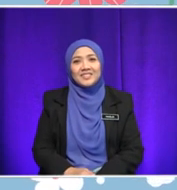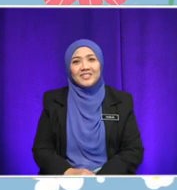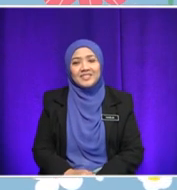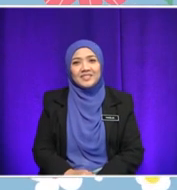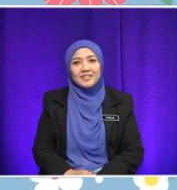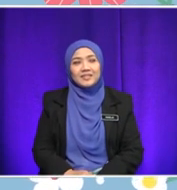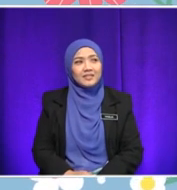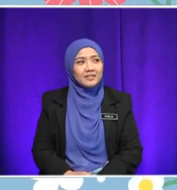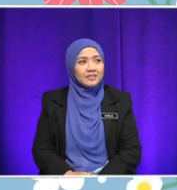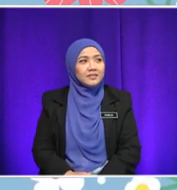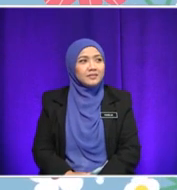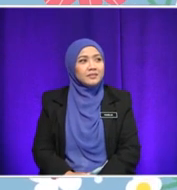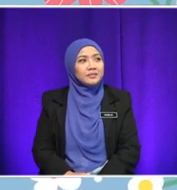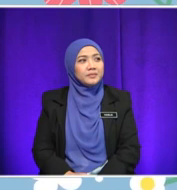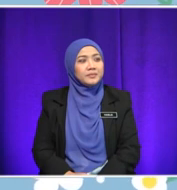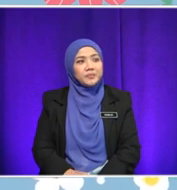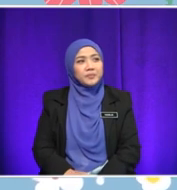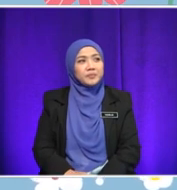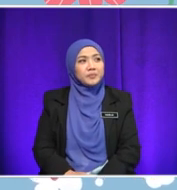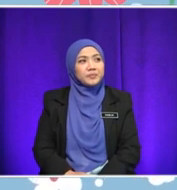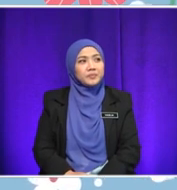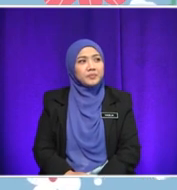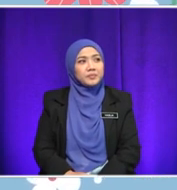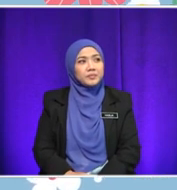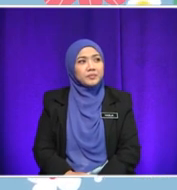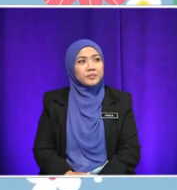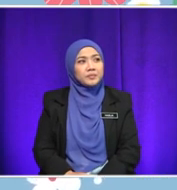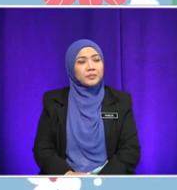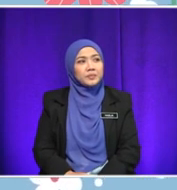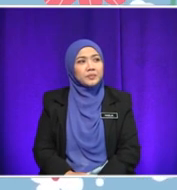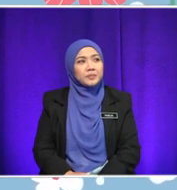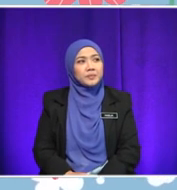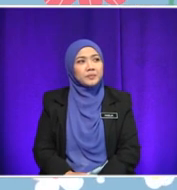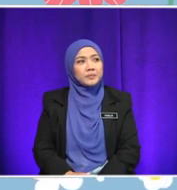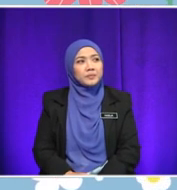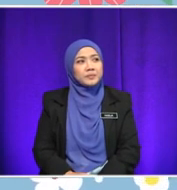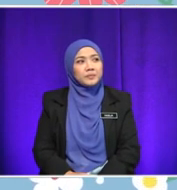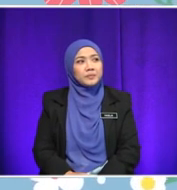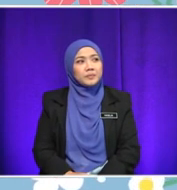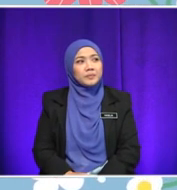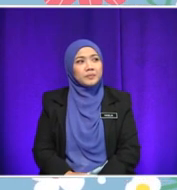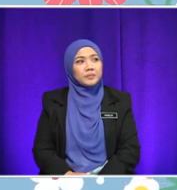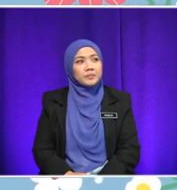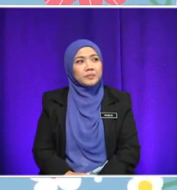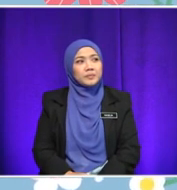saya akan potong satu persatu Sebelum saya cucu boleh